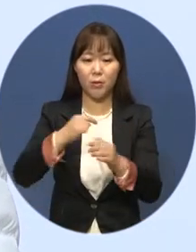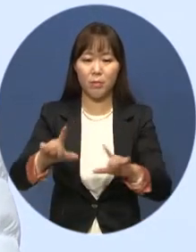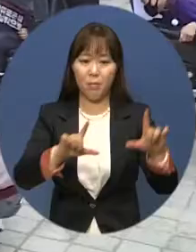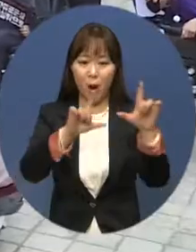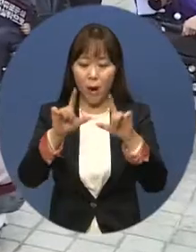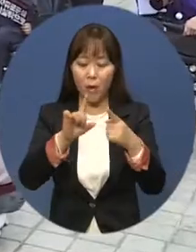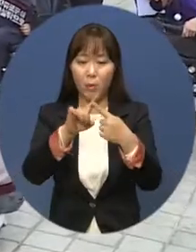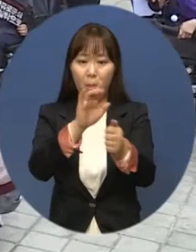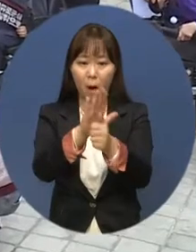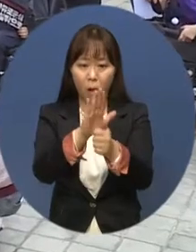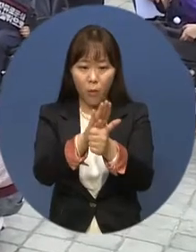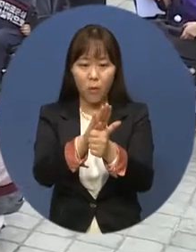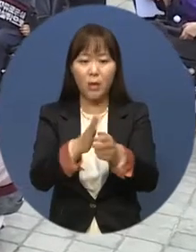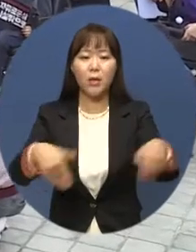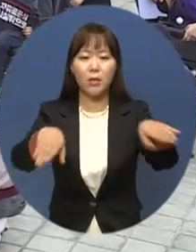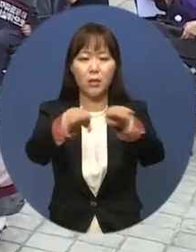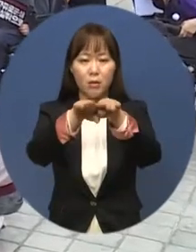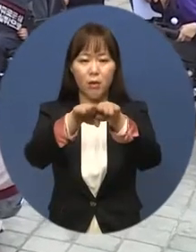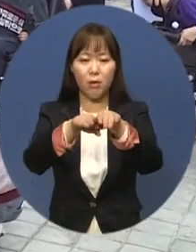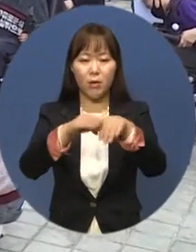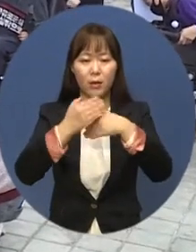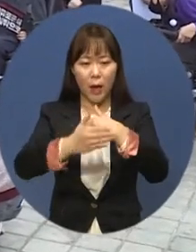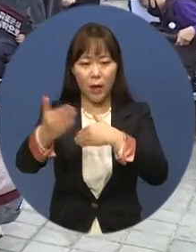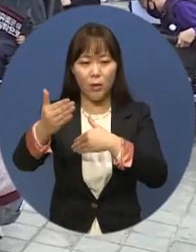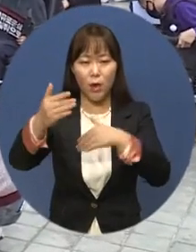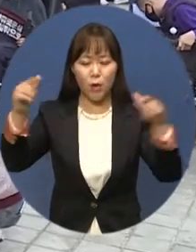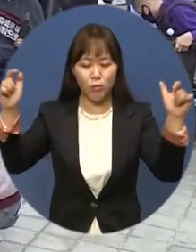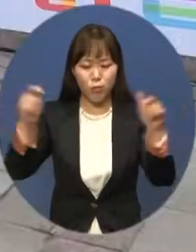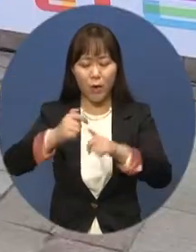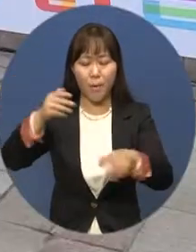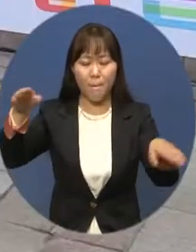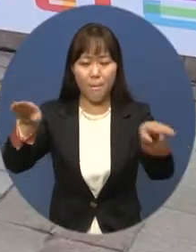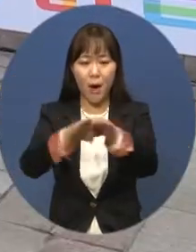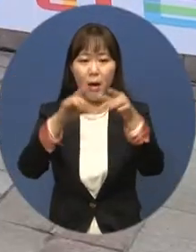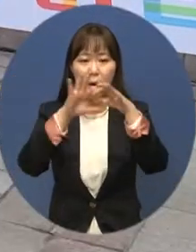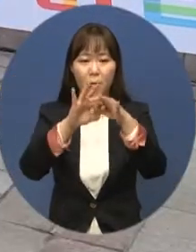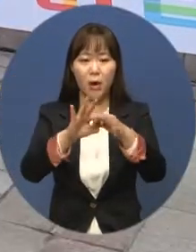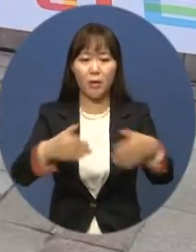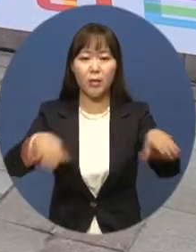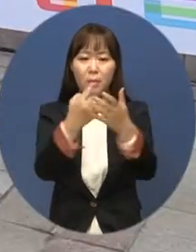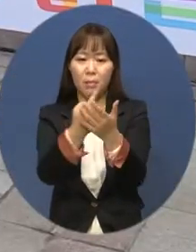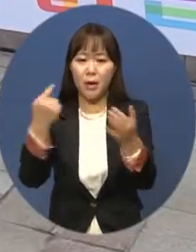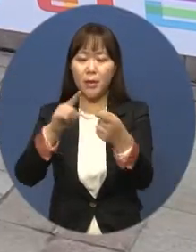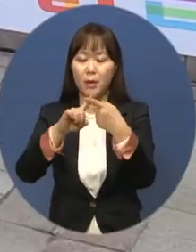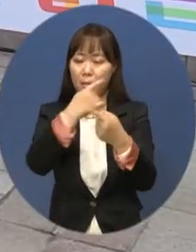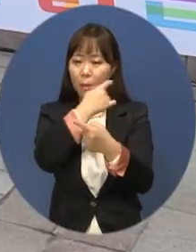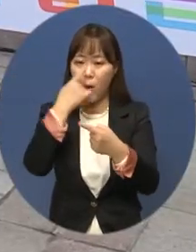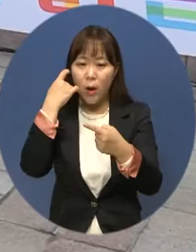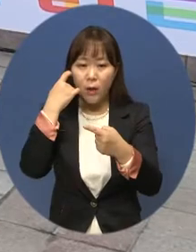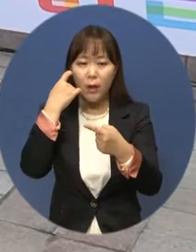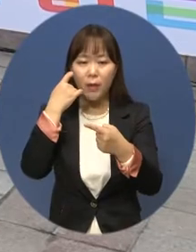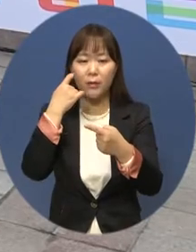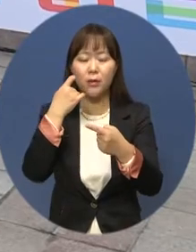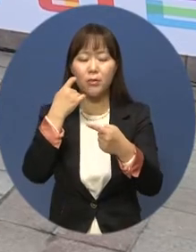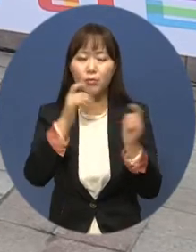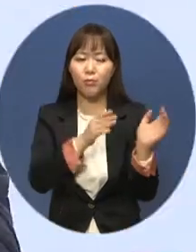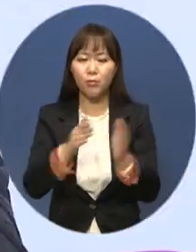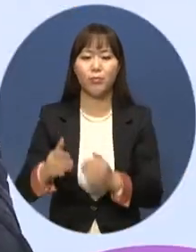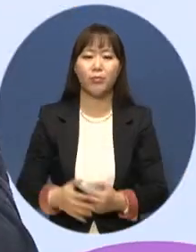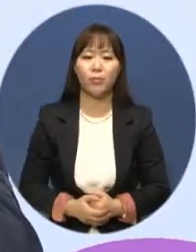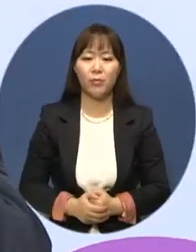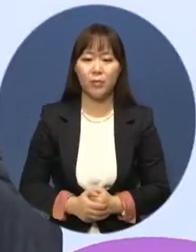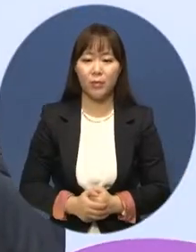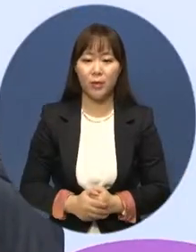시설 등을 단계적으로 축소 폐쇄하는 등 타 시설에 대한 명확한 근거를 마련 토록 했습니다